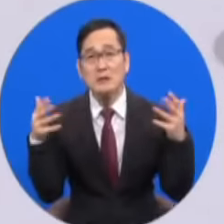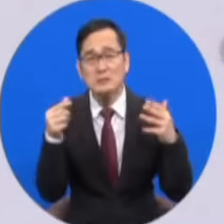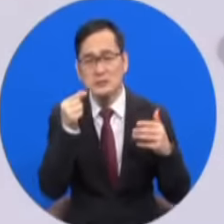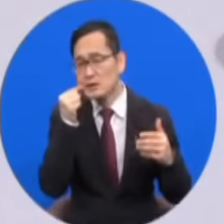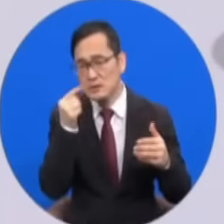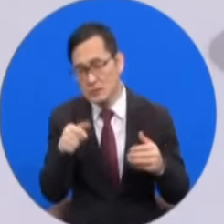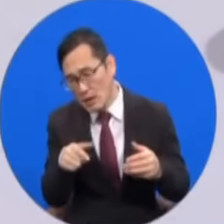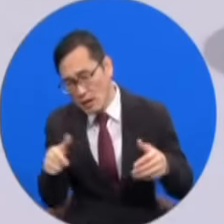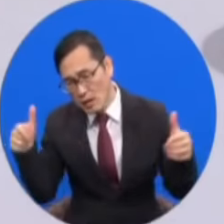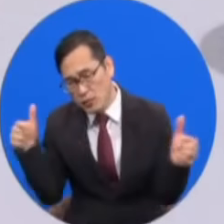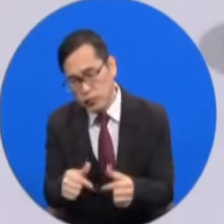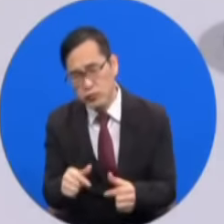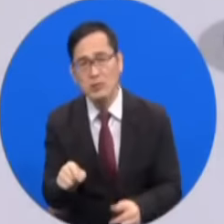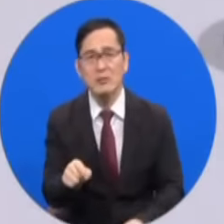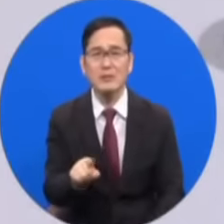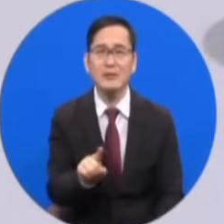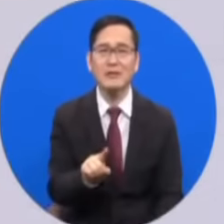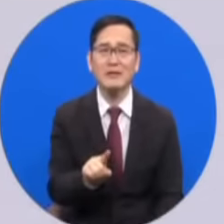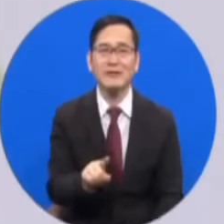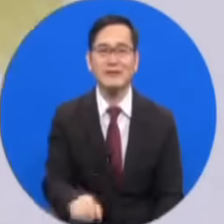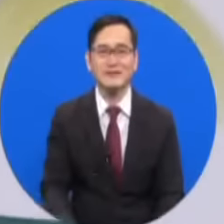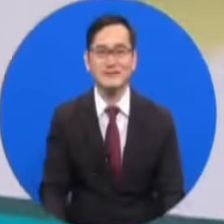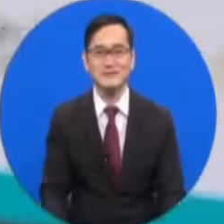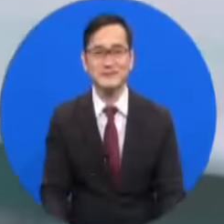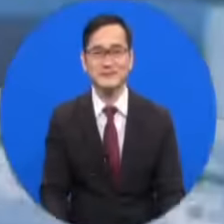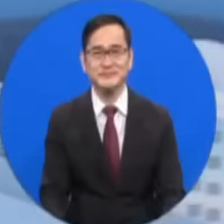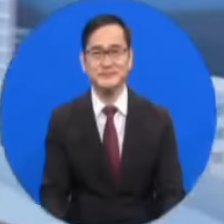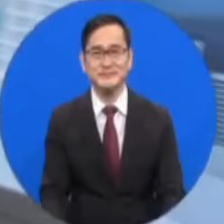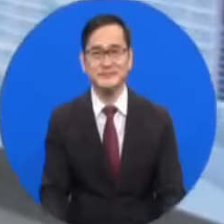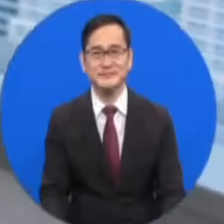모르겠습니다 지금까지 신문 읽어준 남자 있습니다